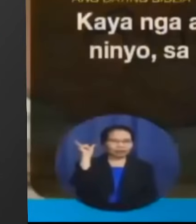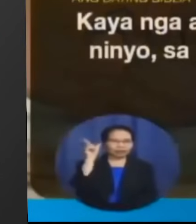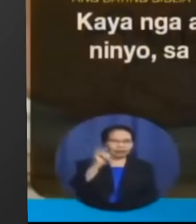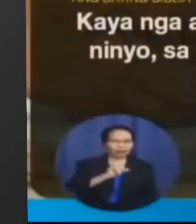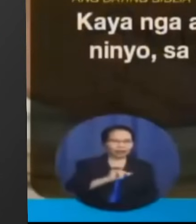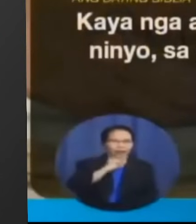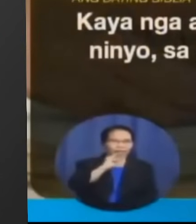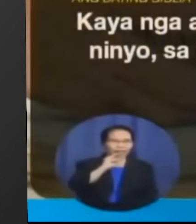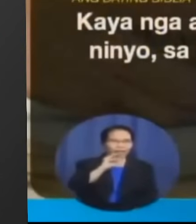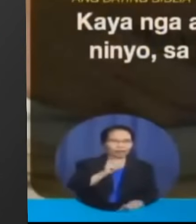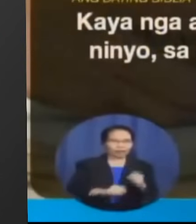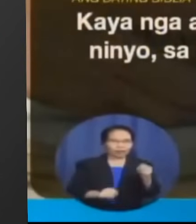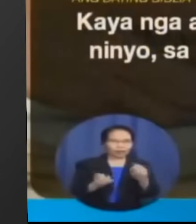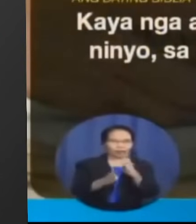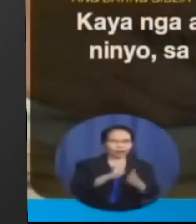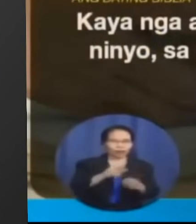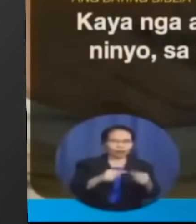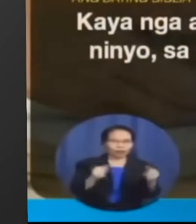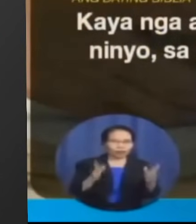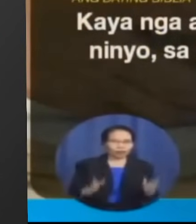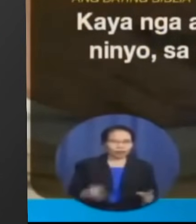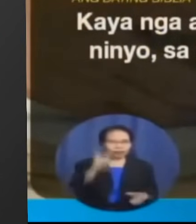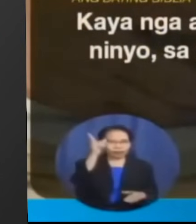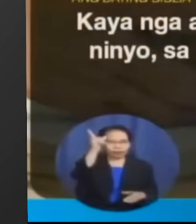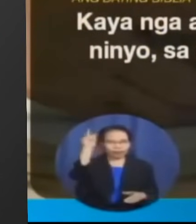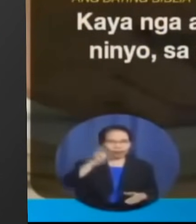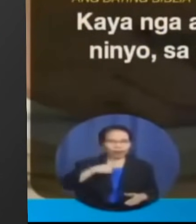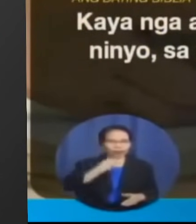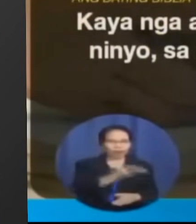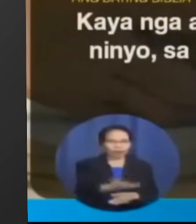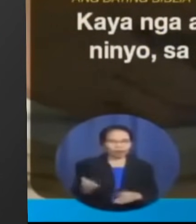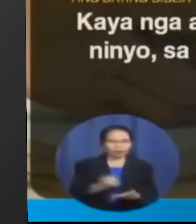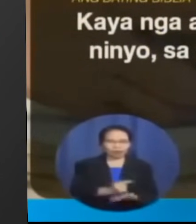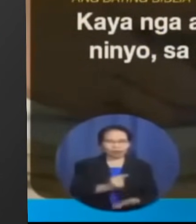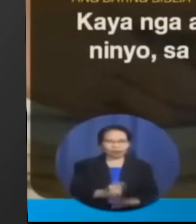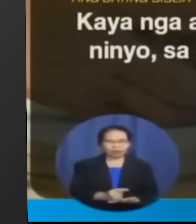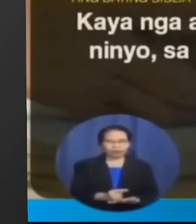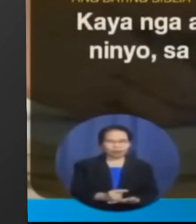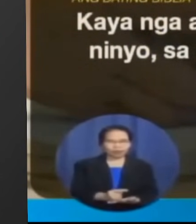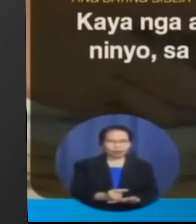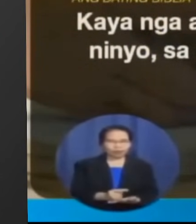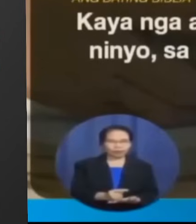ako bagay naging kaaway ninyo sa pagsasabi ko sa inyo ng katotohanan?